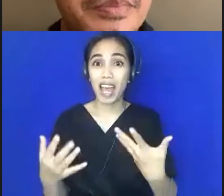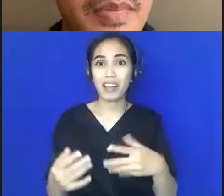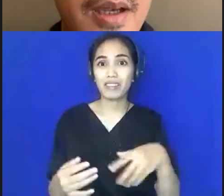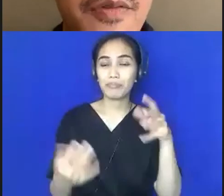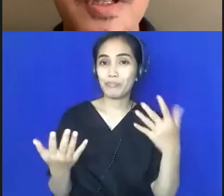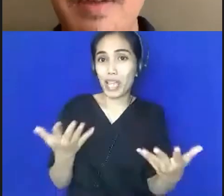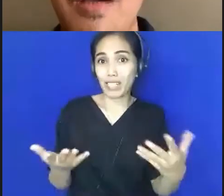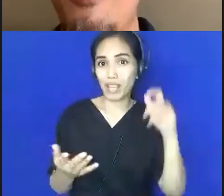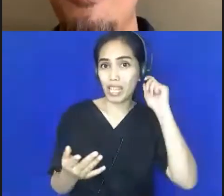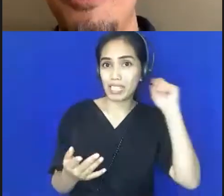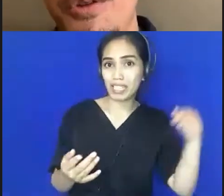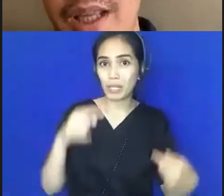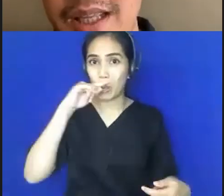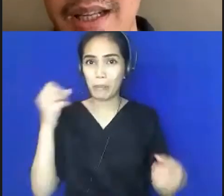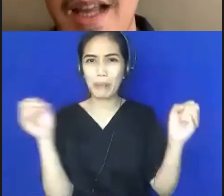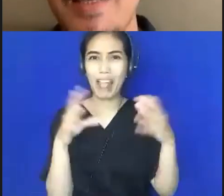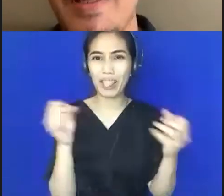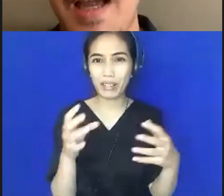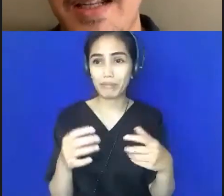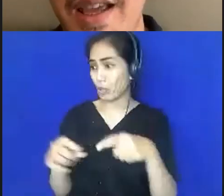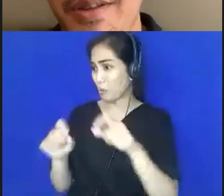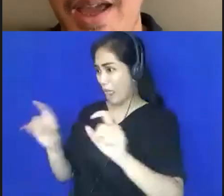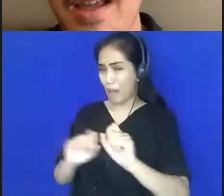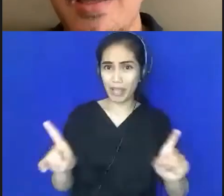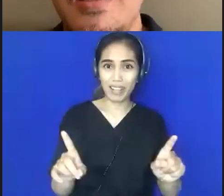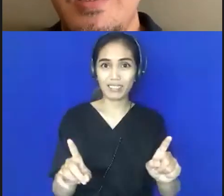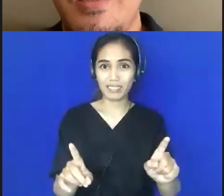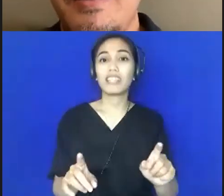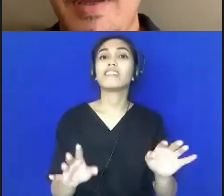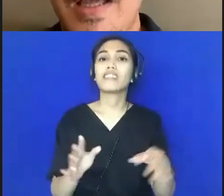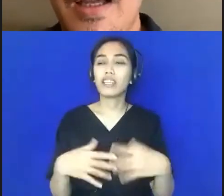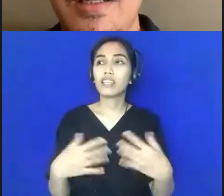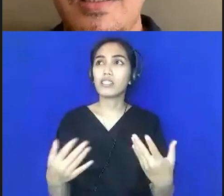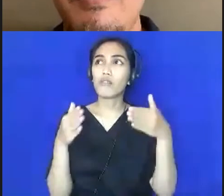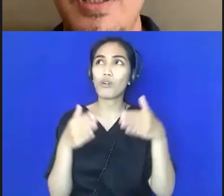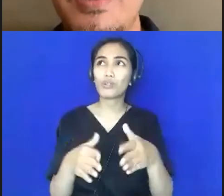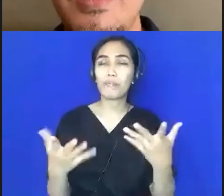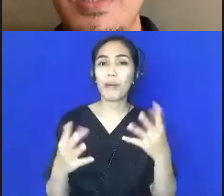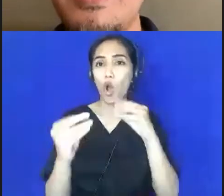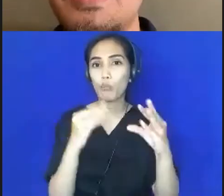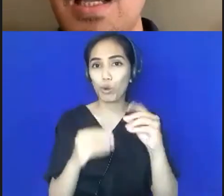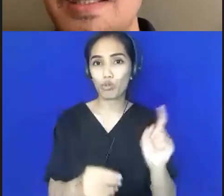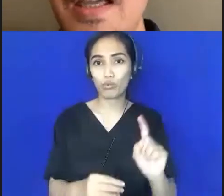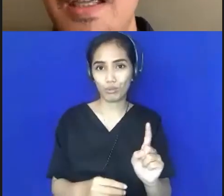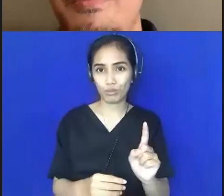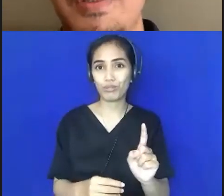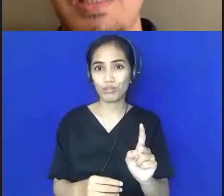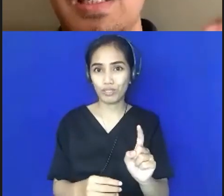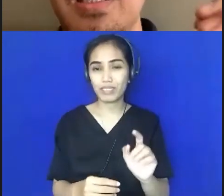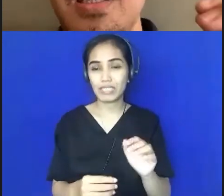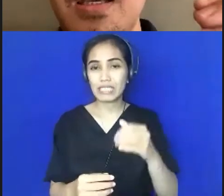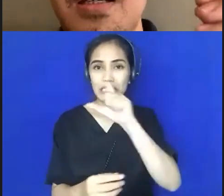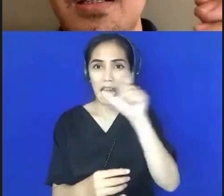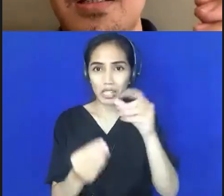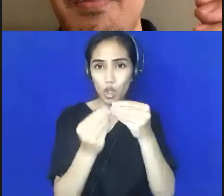sih fokusnya memang harus ngobrol dulu nih dengan si pasangannya gitu ya. Dengan pasangan, dan kemudian mencari titik tengahnya